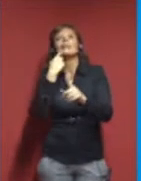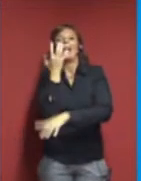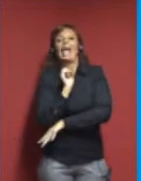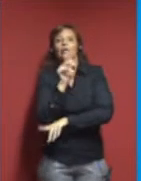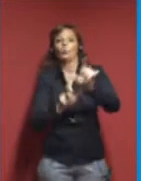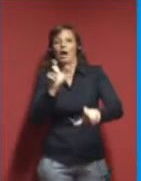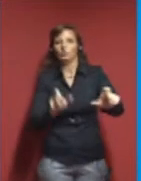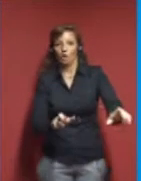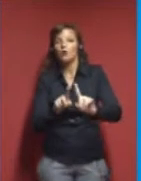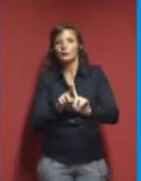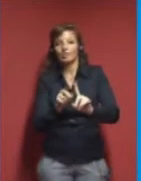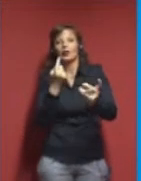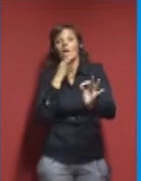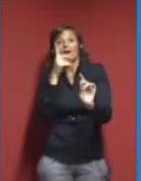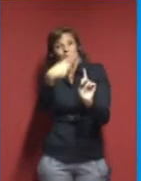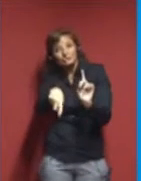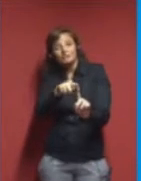ed